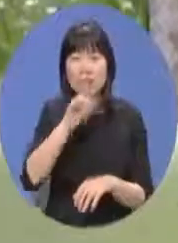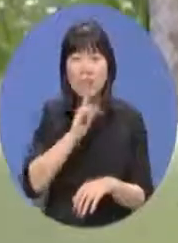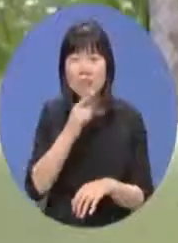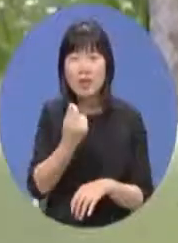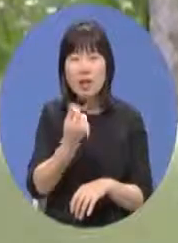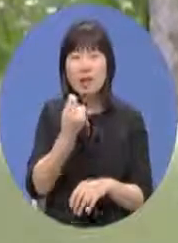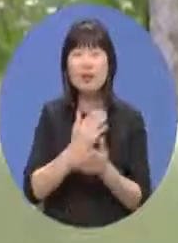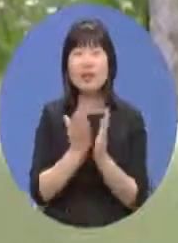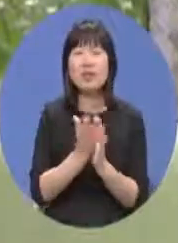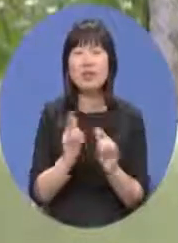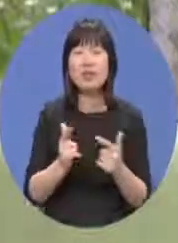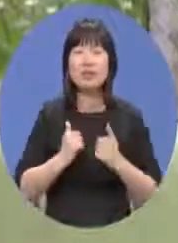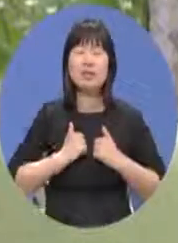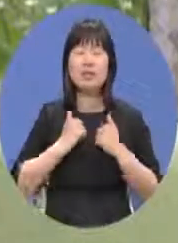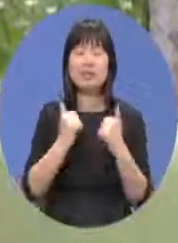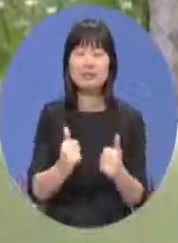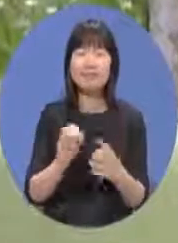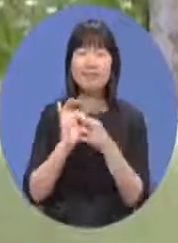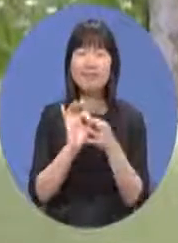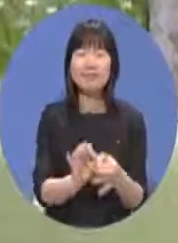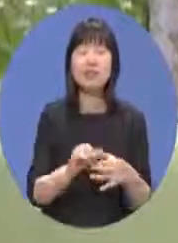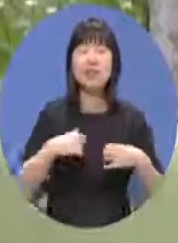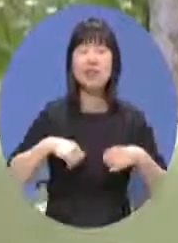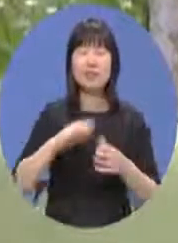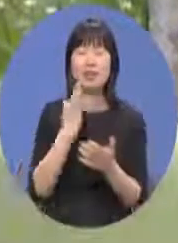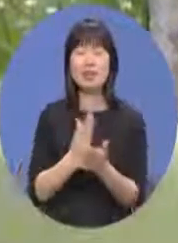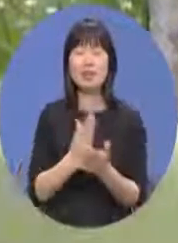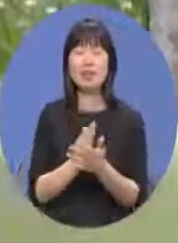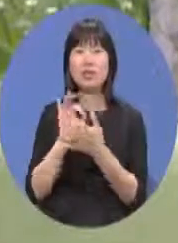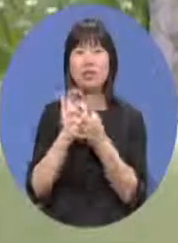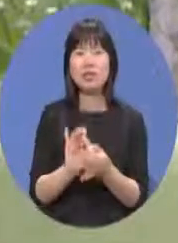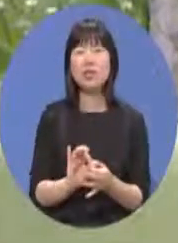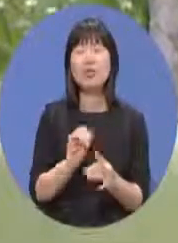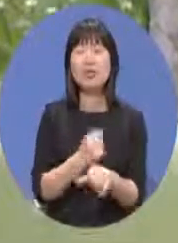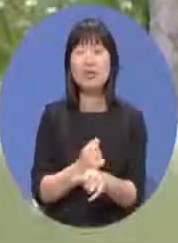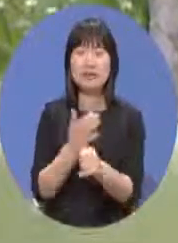그런 것도 이제 열심히 꾸준히 이제 포기하지 말고 계속 나가셨으면 좋겠습니다. 네. 네.